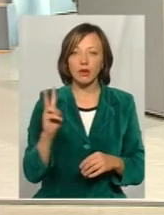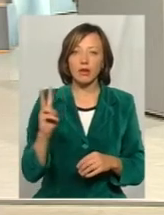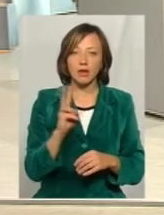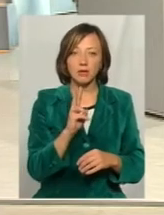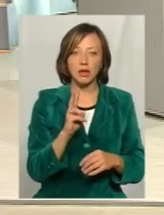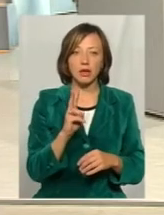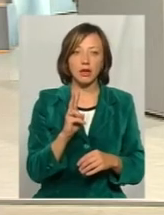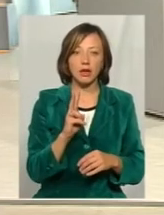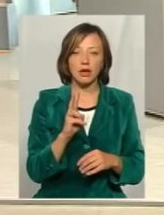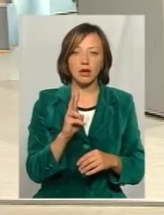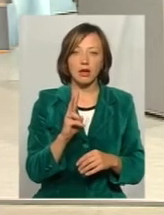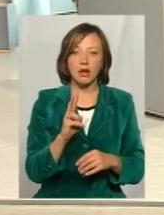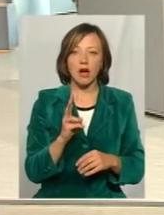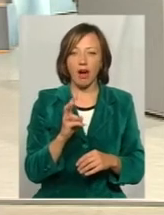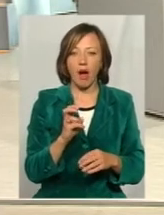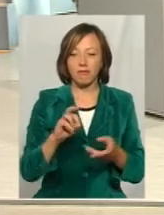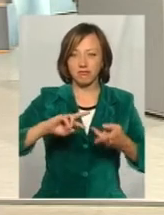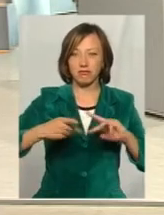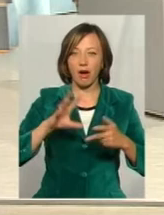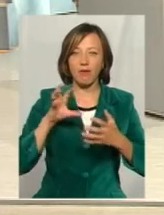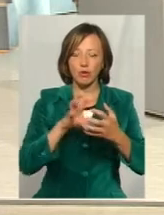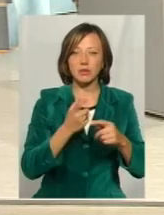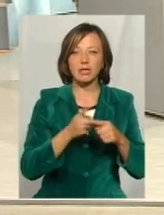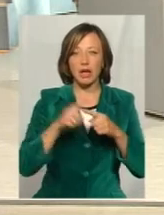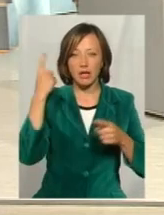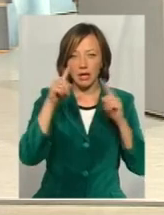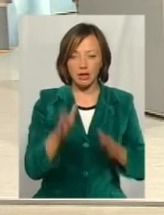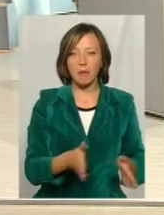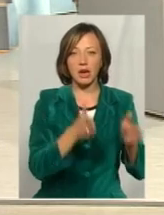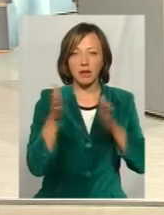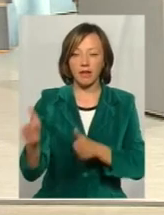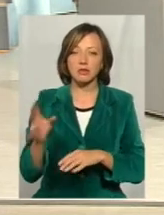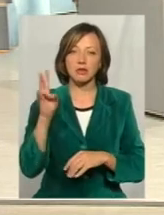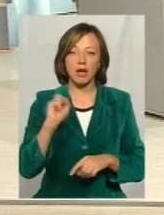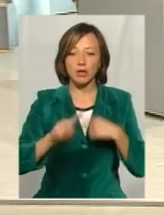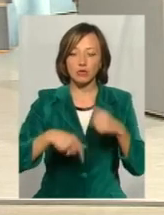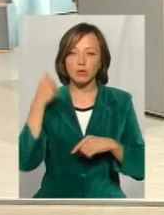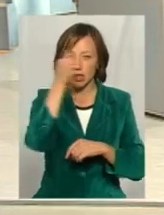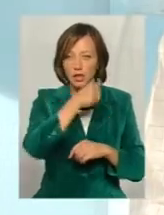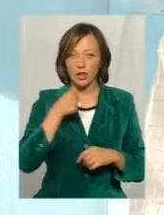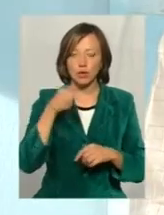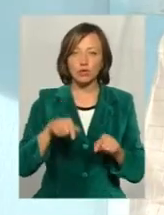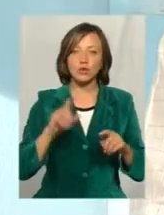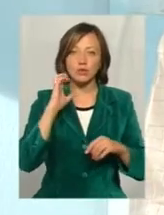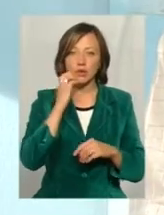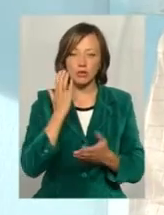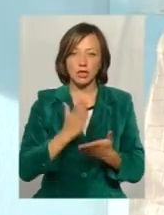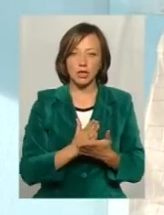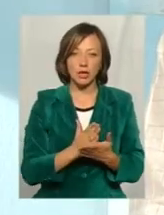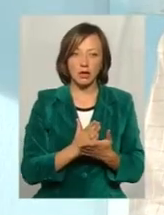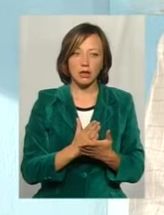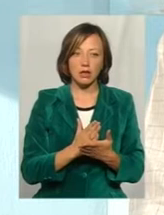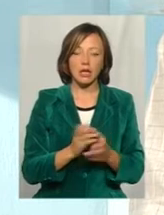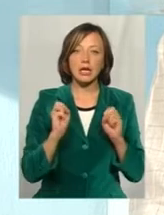автономним ходом, то швидше за все ця ідея буде перенесена на наступний рік. Тут дуже серйозні